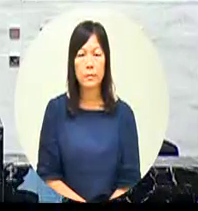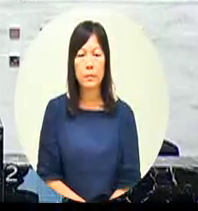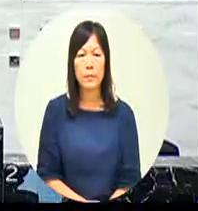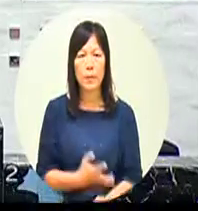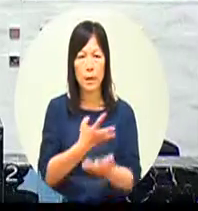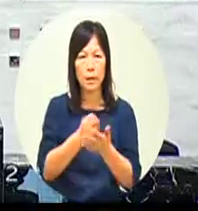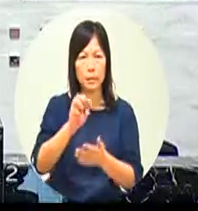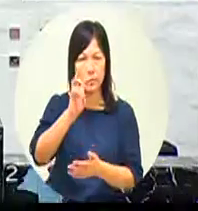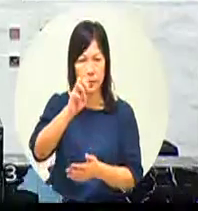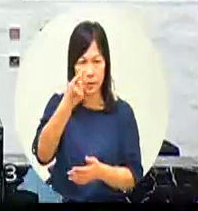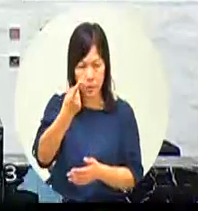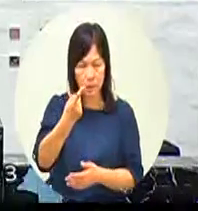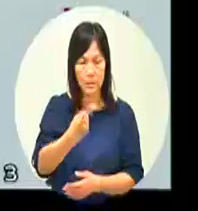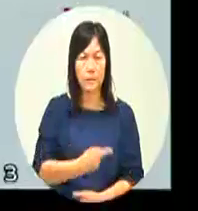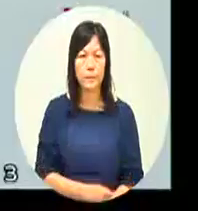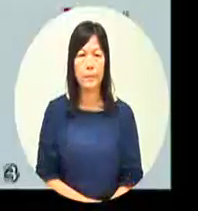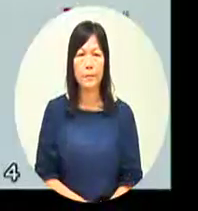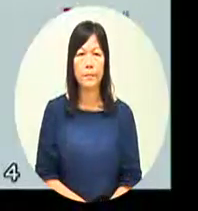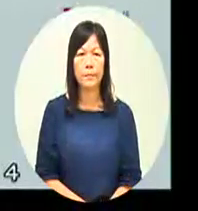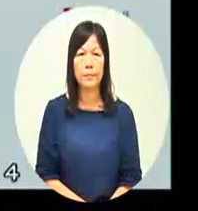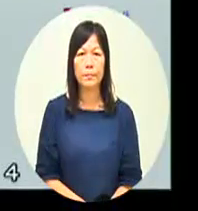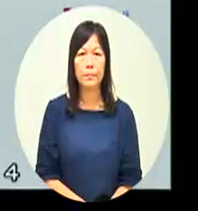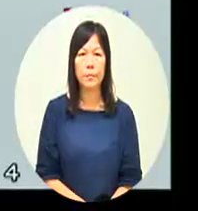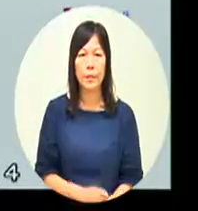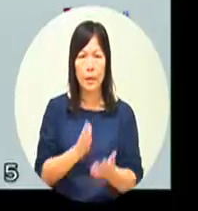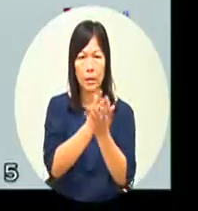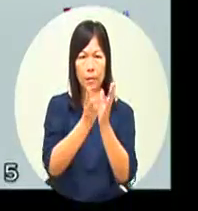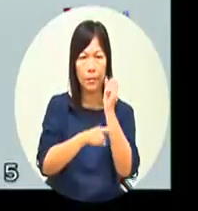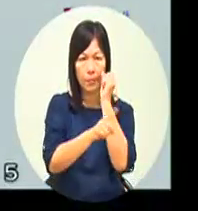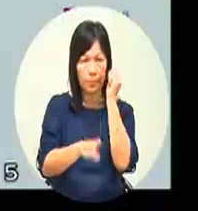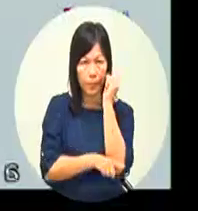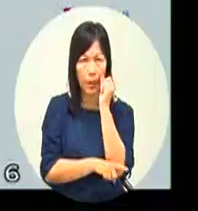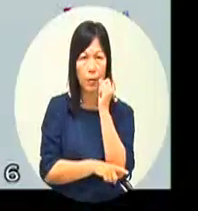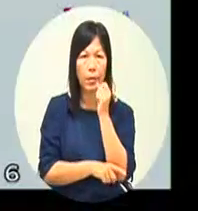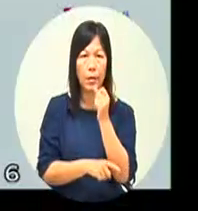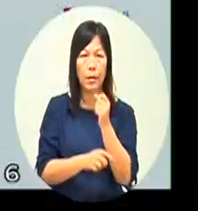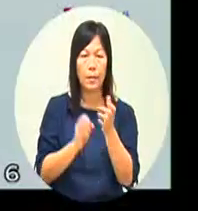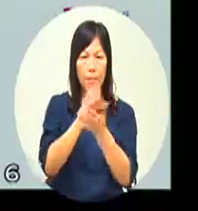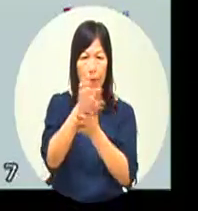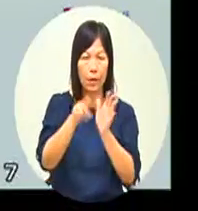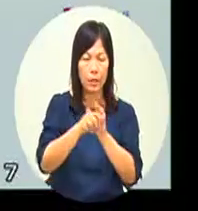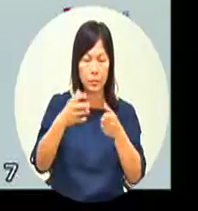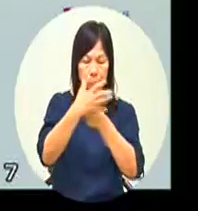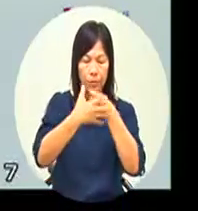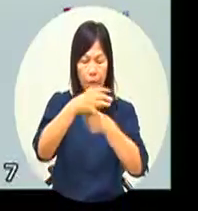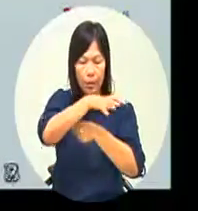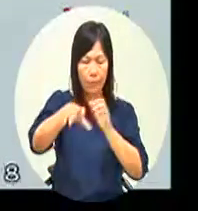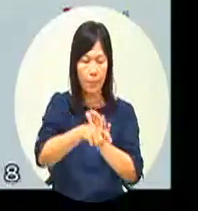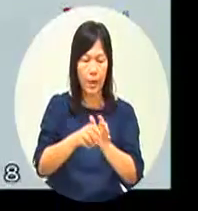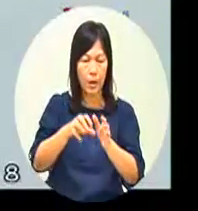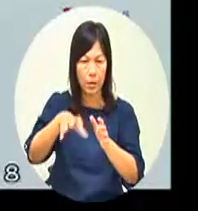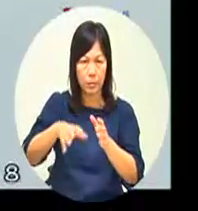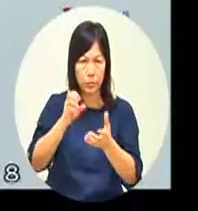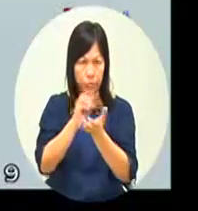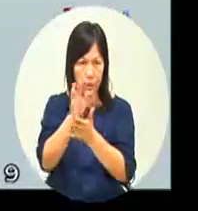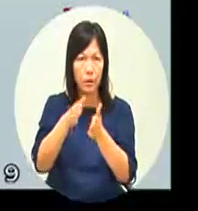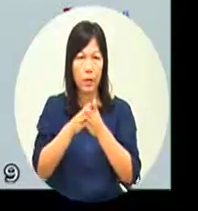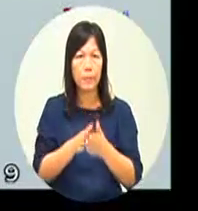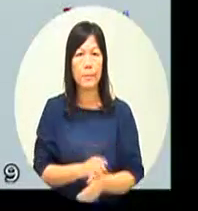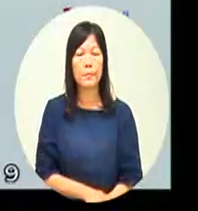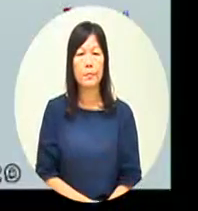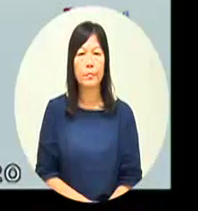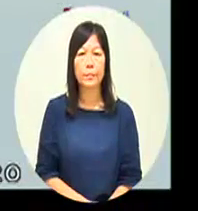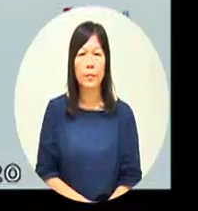案号31，类别法规，报告机关高雄市政府环境保护局，案